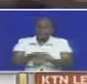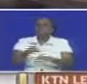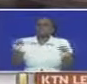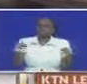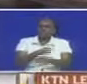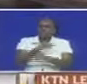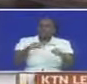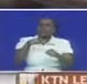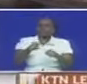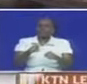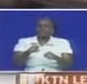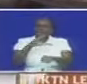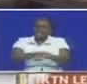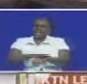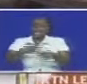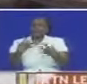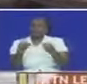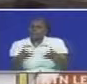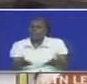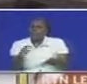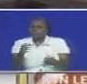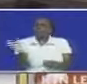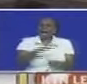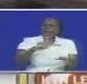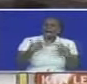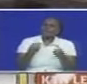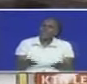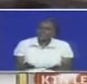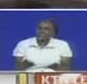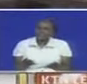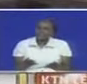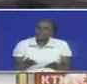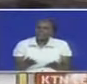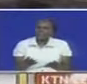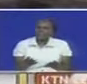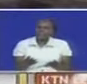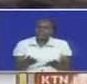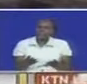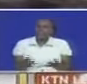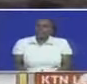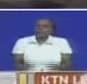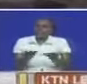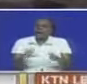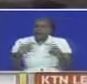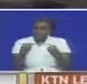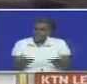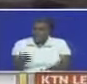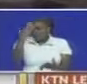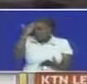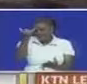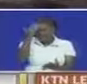sema umechukua ngapi, umerudisha ngapi, ngapi imelipuka. Kwa nini